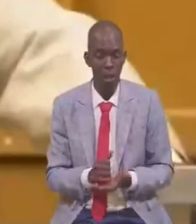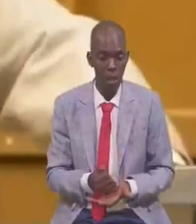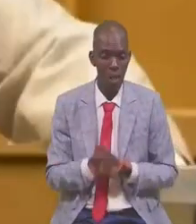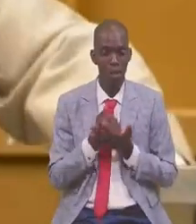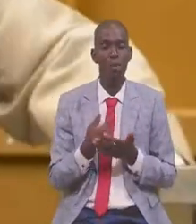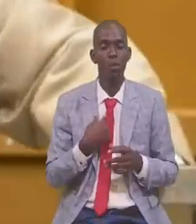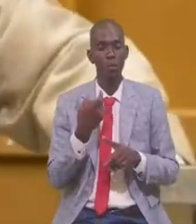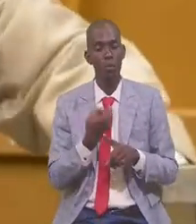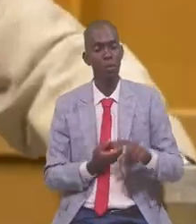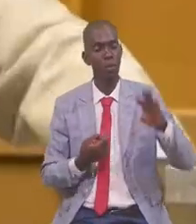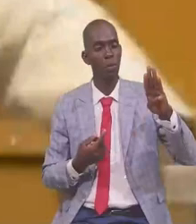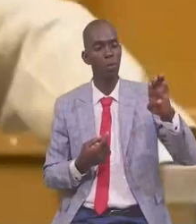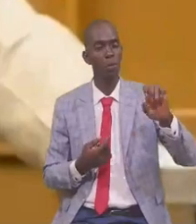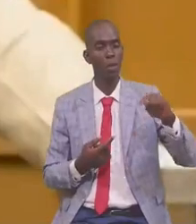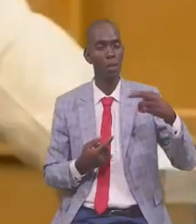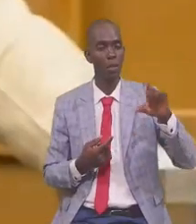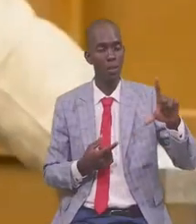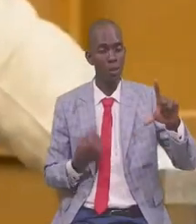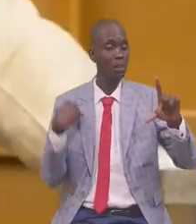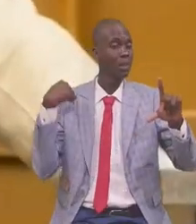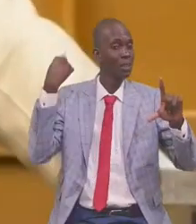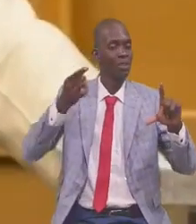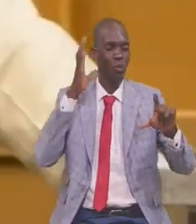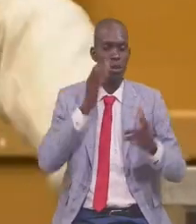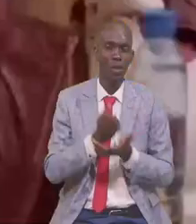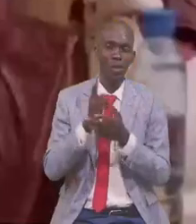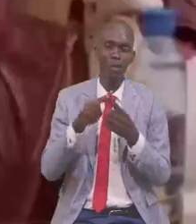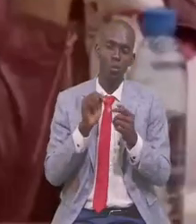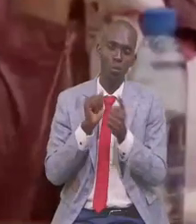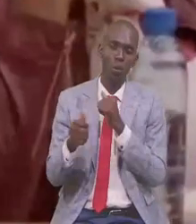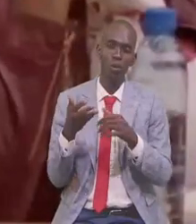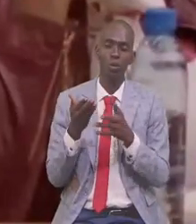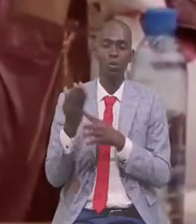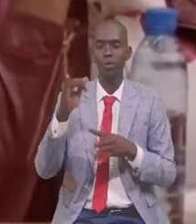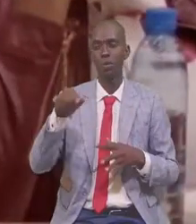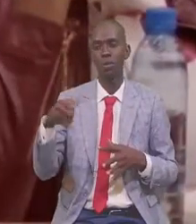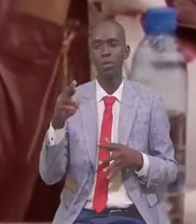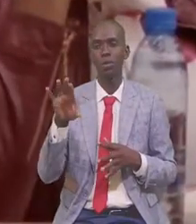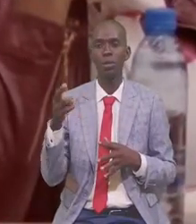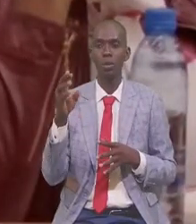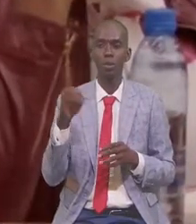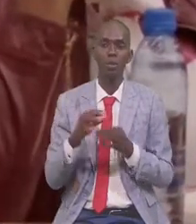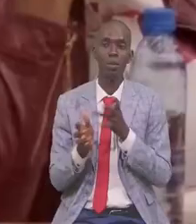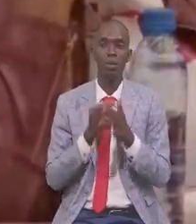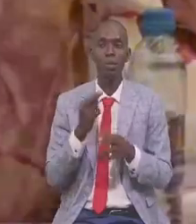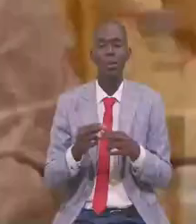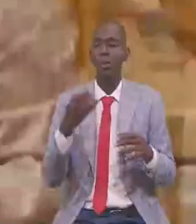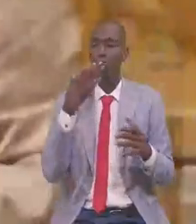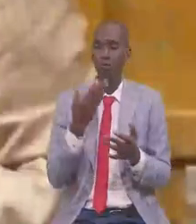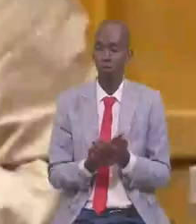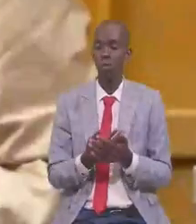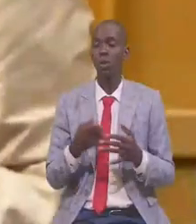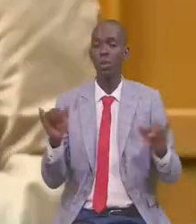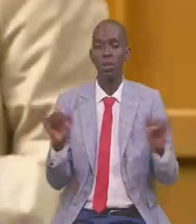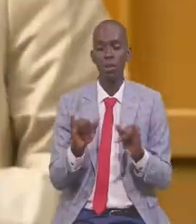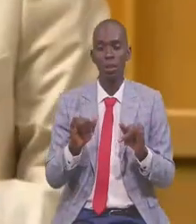même force va m'amener à Jéricho. Et à cette bonne nouvelle, la force qui m'a amené à Bethel et